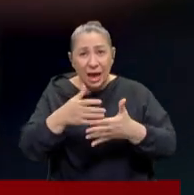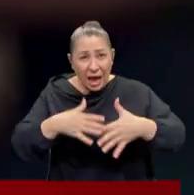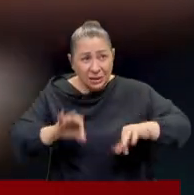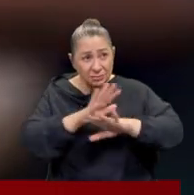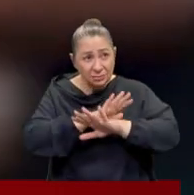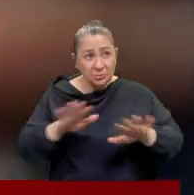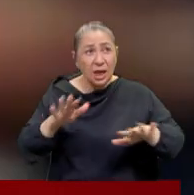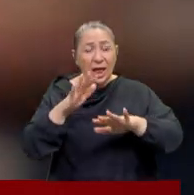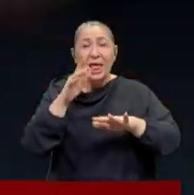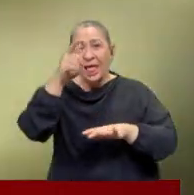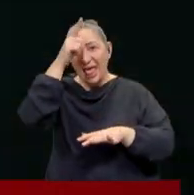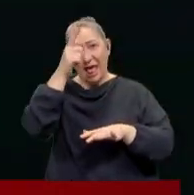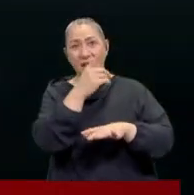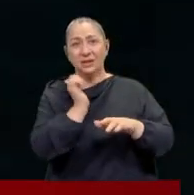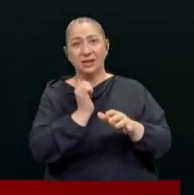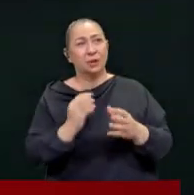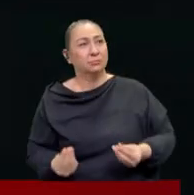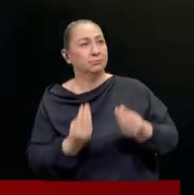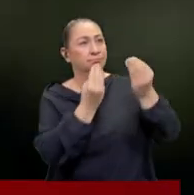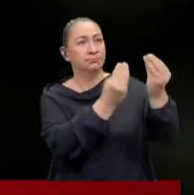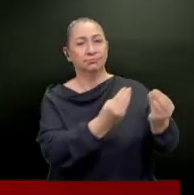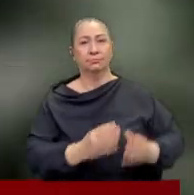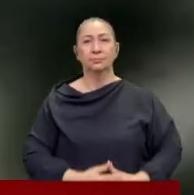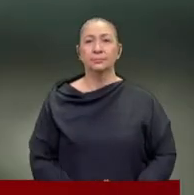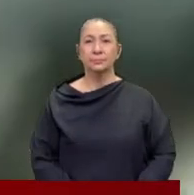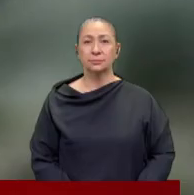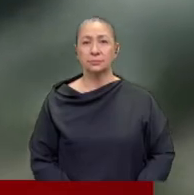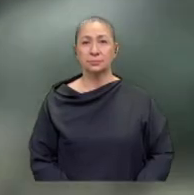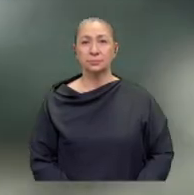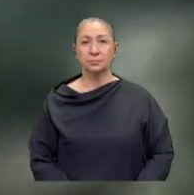giderildikten sonra İran askerlerine teslim edildi.